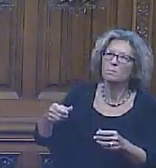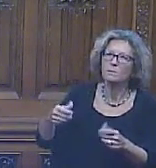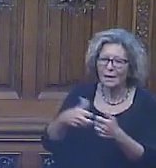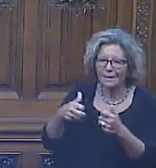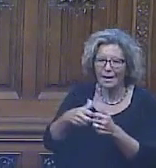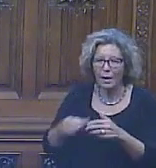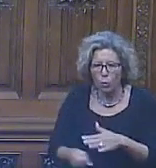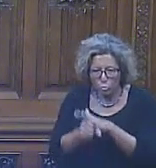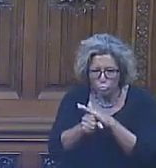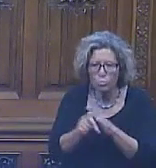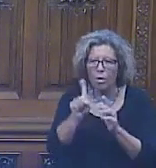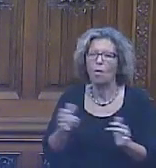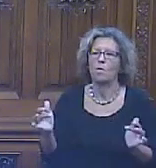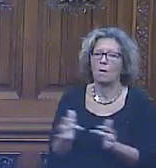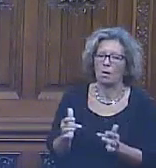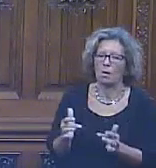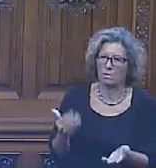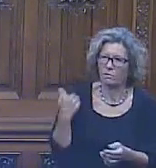unserer Stadt war.